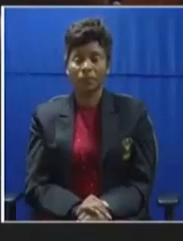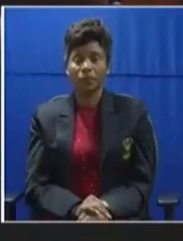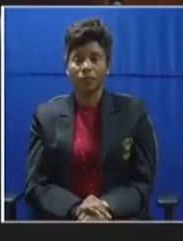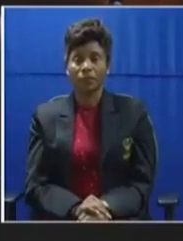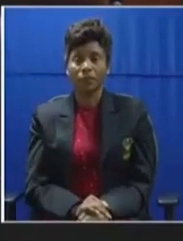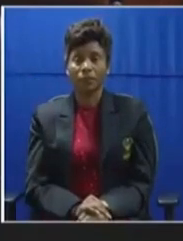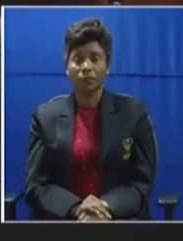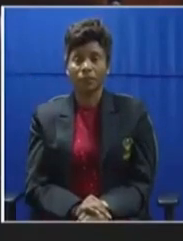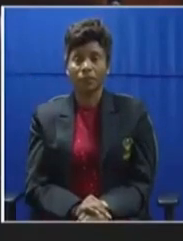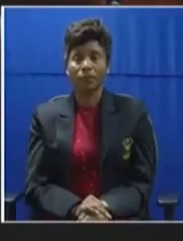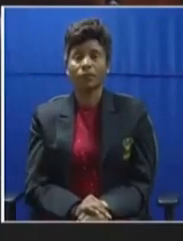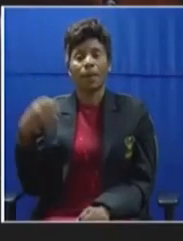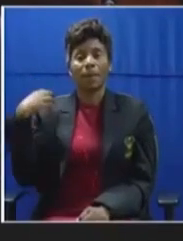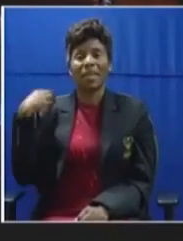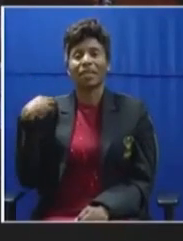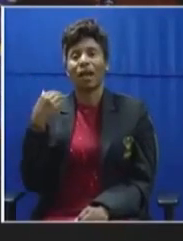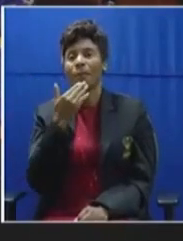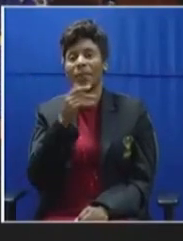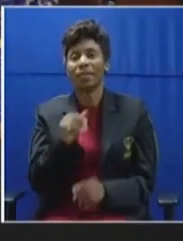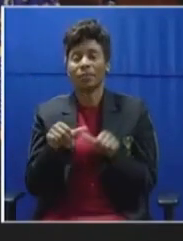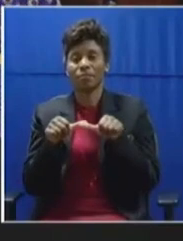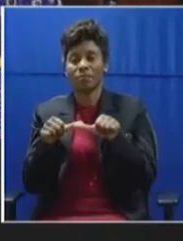Honorable Minister, please proceed.